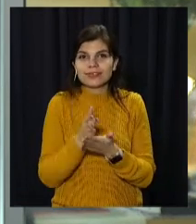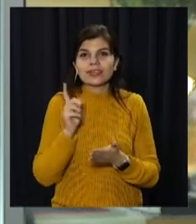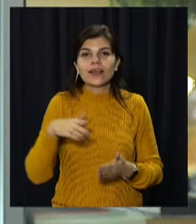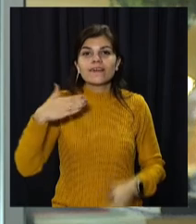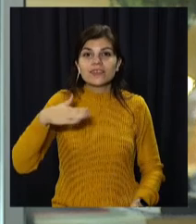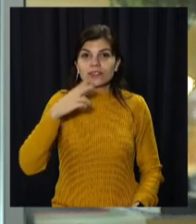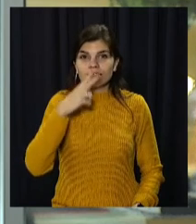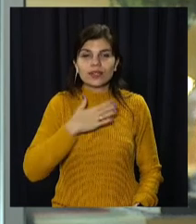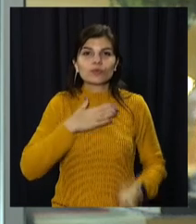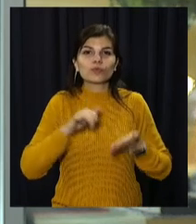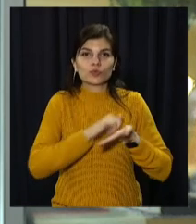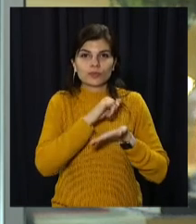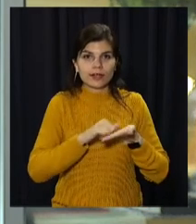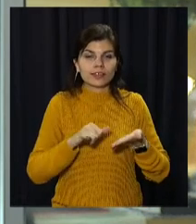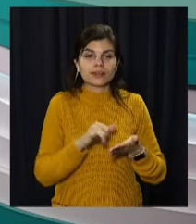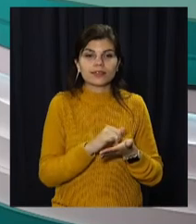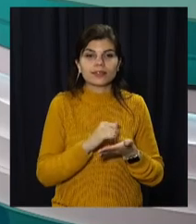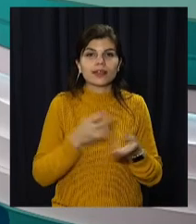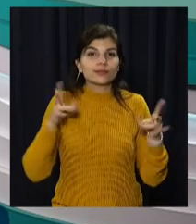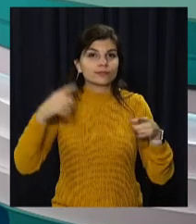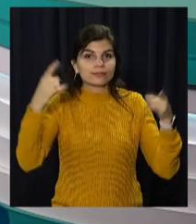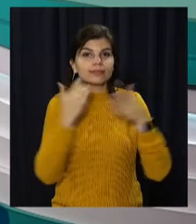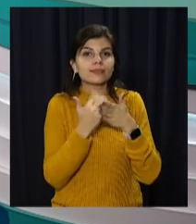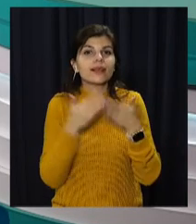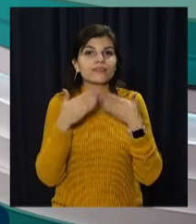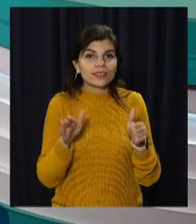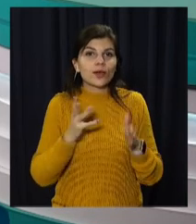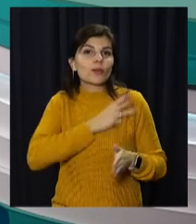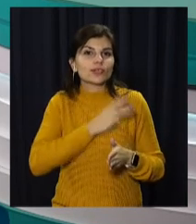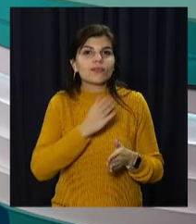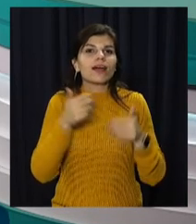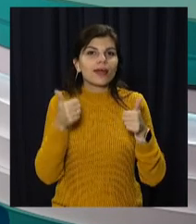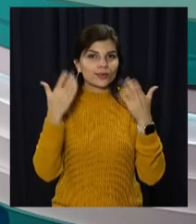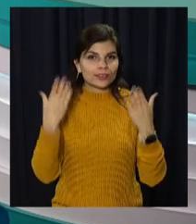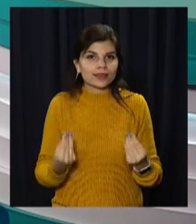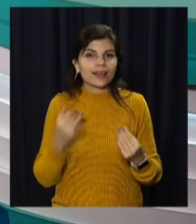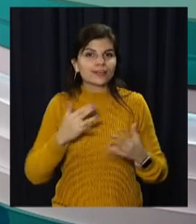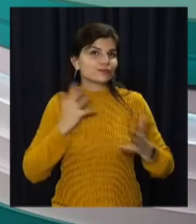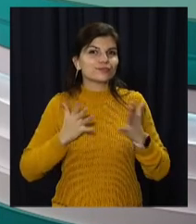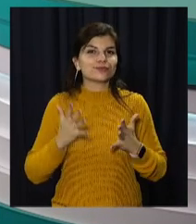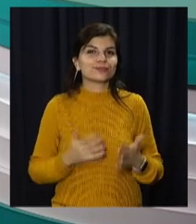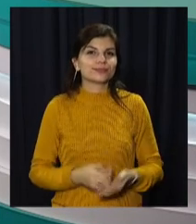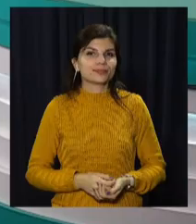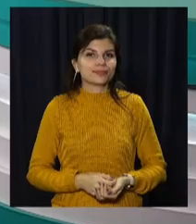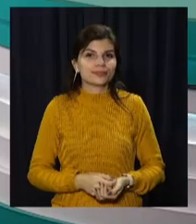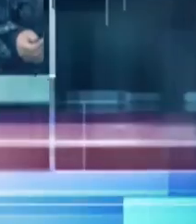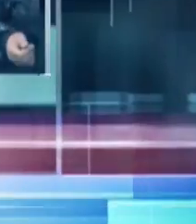Сюжети переглядайте на нашому YouTube-каналі. Залишайтесь з відкритим. Бажаю вам гарного дня та натхнення.